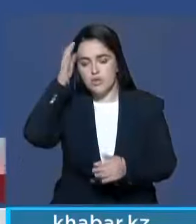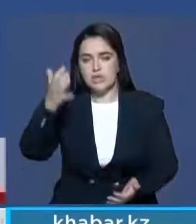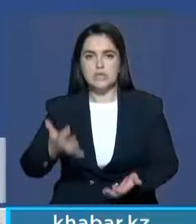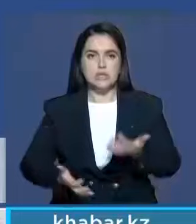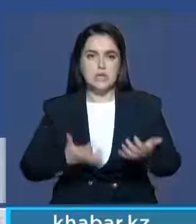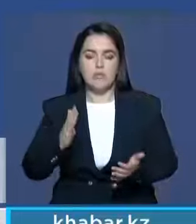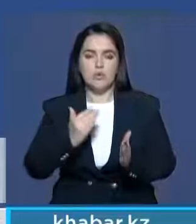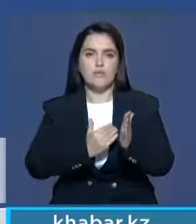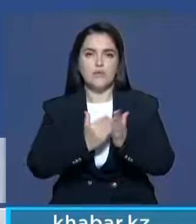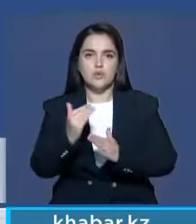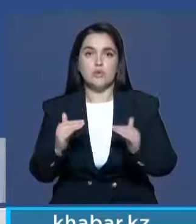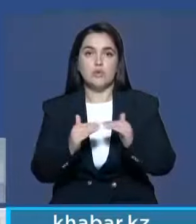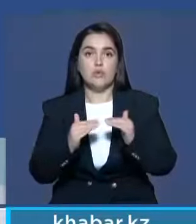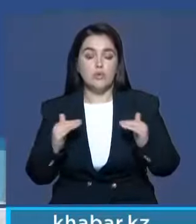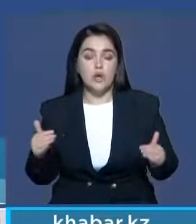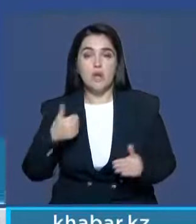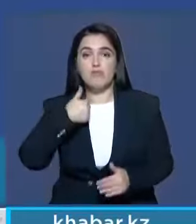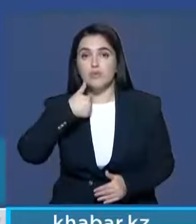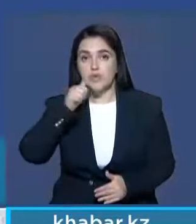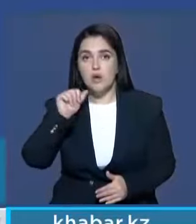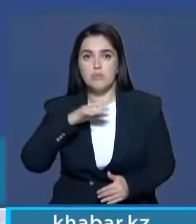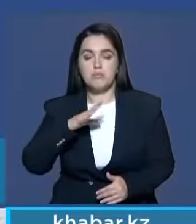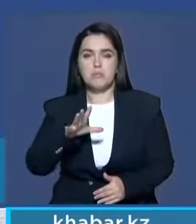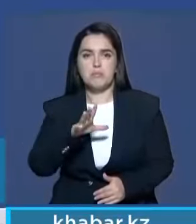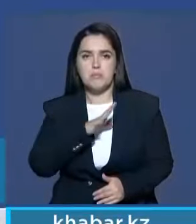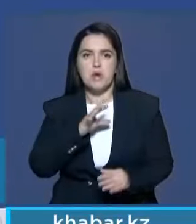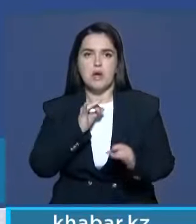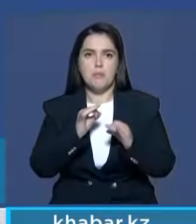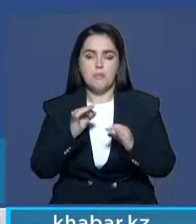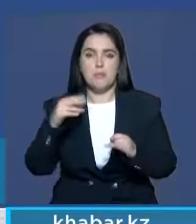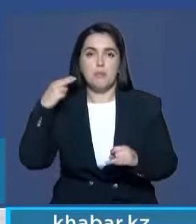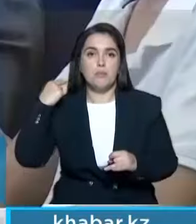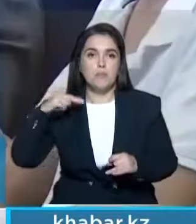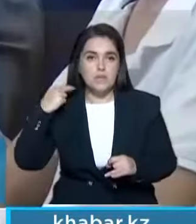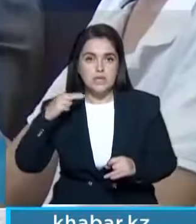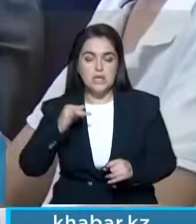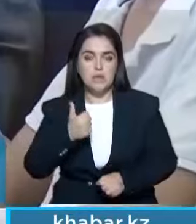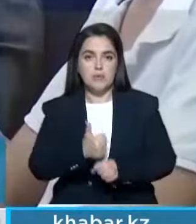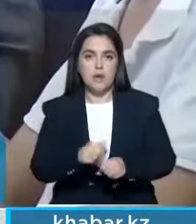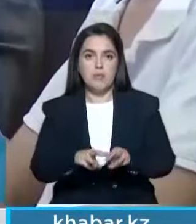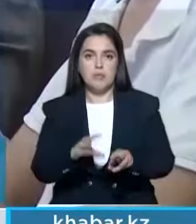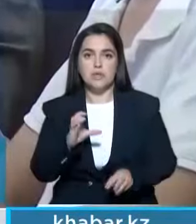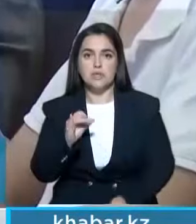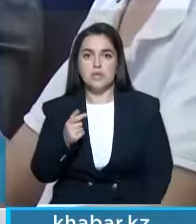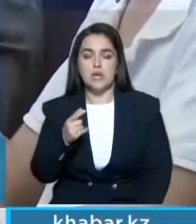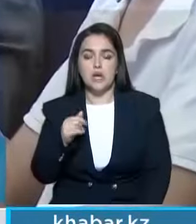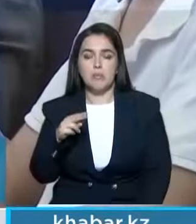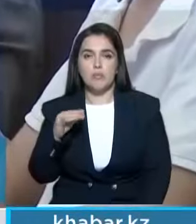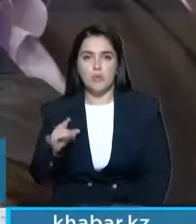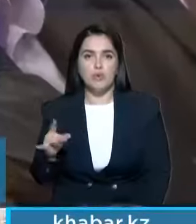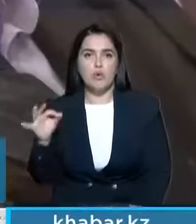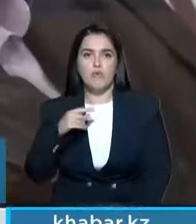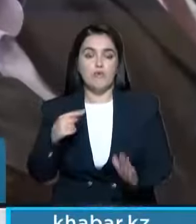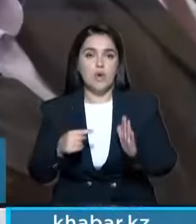более высокий уровень. Вчера я провел очень содержательные переговоры с президентом и премьер-министром Сингапура по широкому кругу